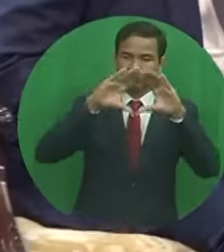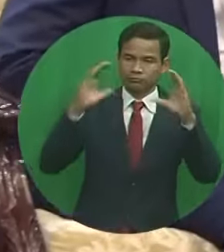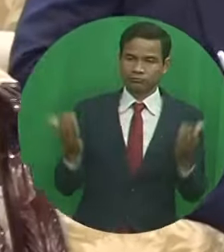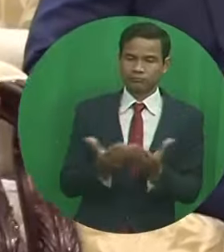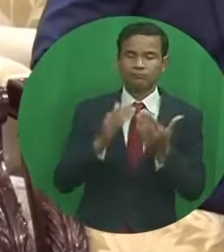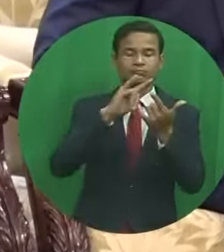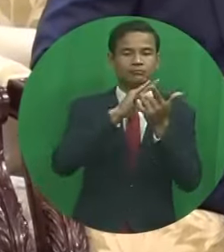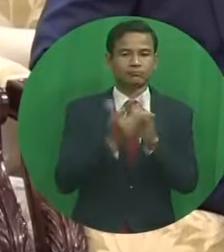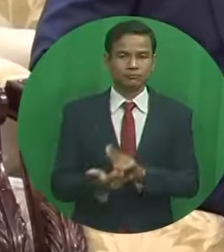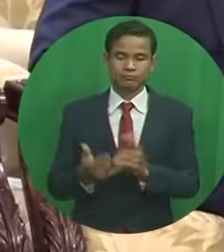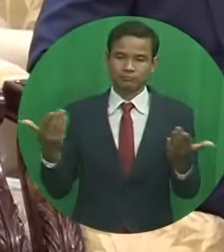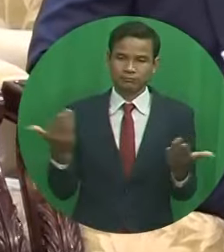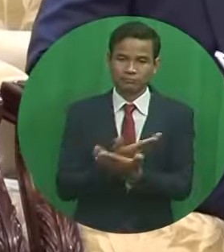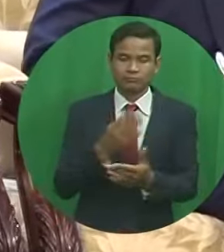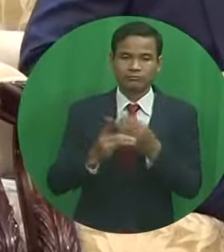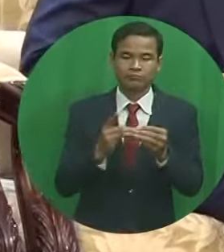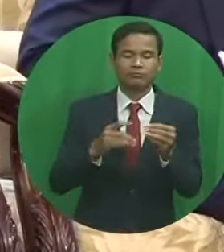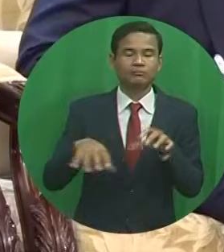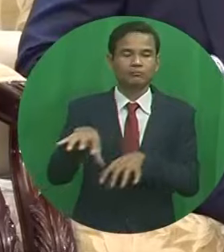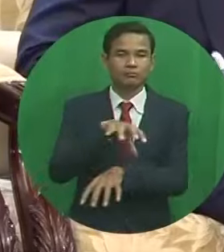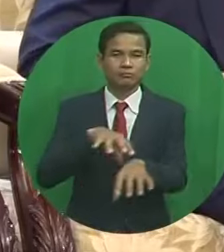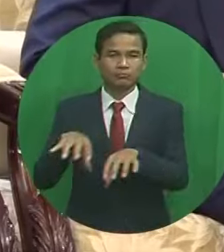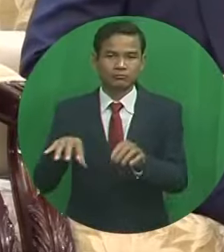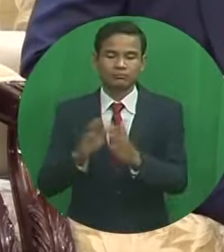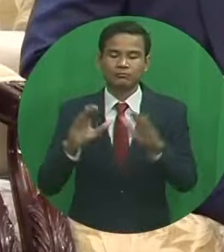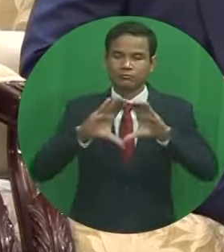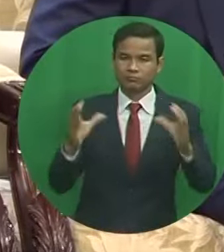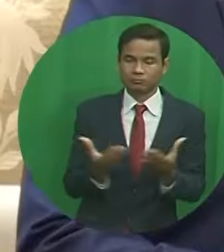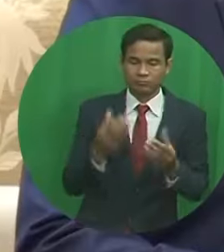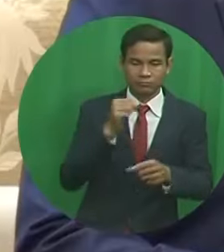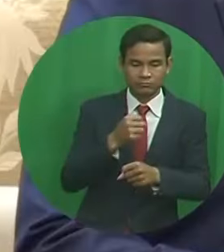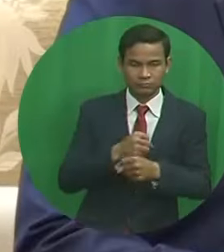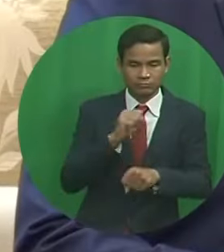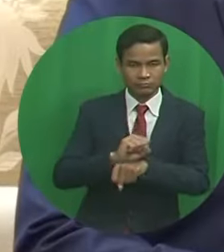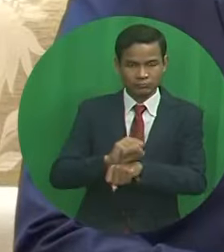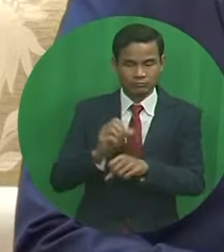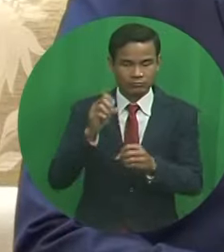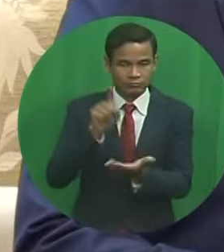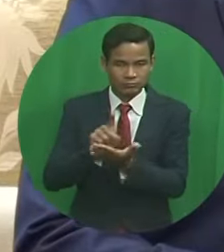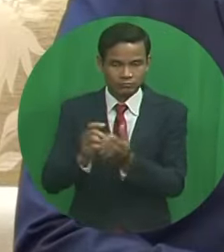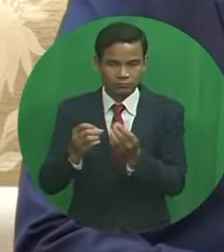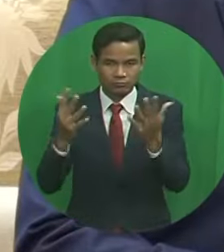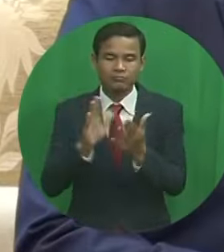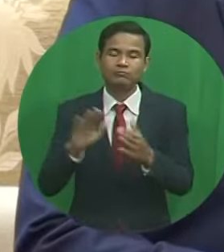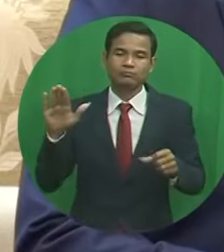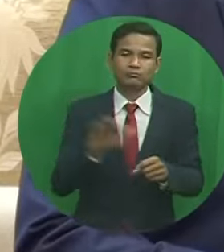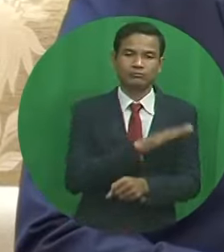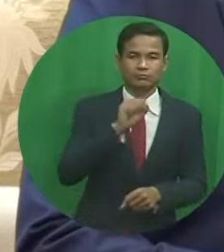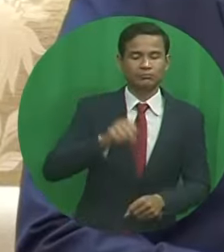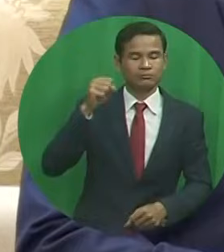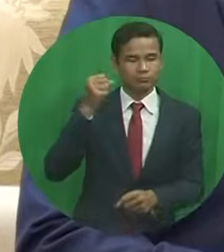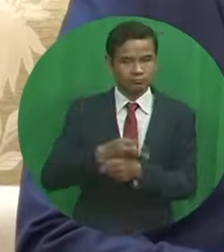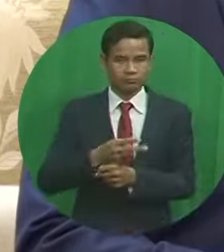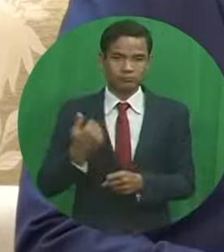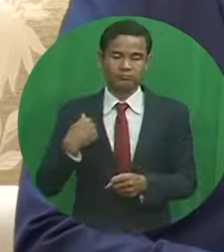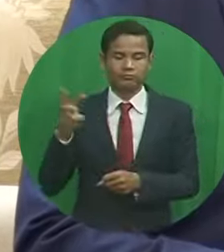ក្នុងបរិបទថ្មីនៃសន្តិភាពពិភពលោកមានការងារសំខាន់សំខាន់ជាច្រើនទៀតដែលនឹងត្រូវបំពេញដូចជាការ